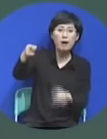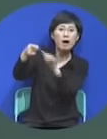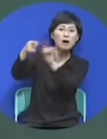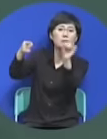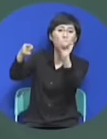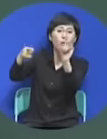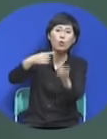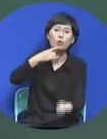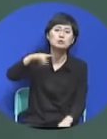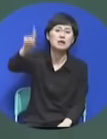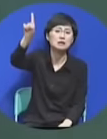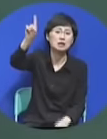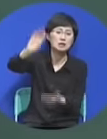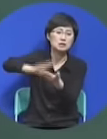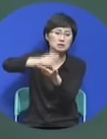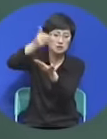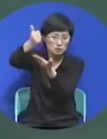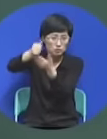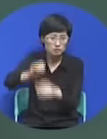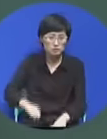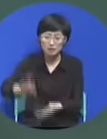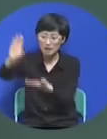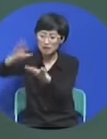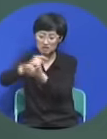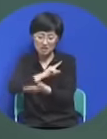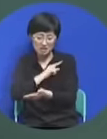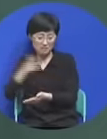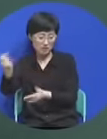비밀 가진 사람들 앞에는 꼼짝 못하게 되는 겁니다.